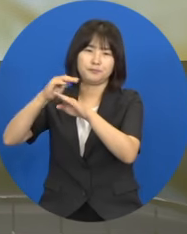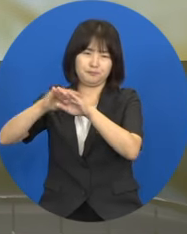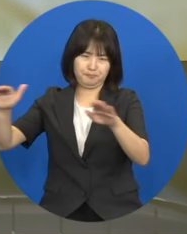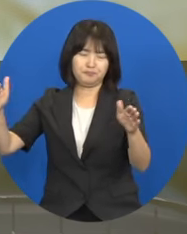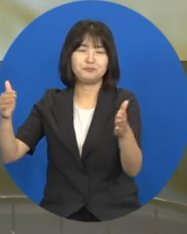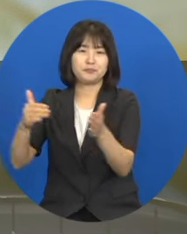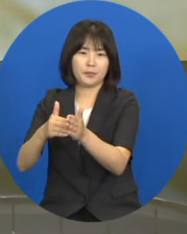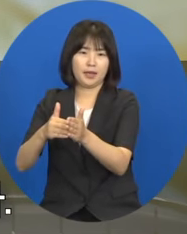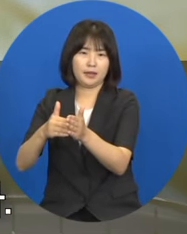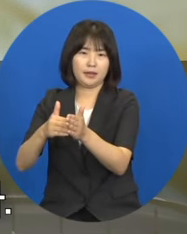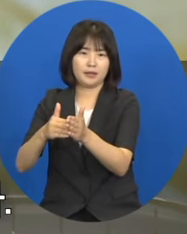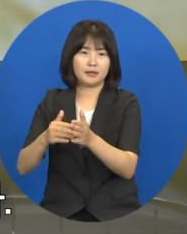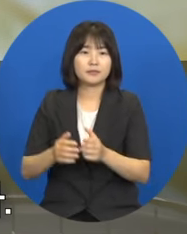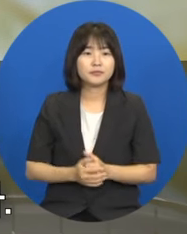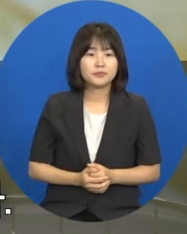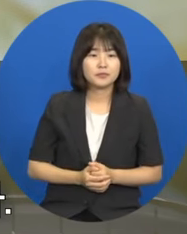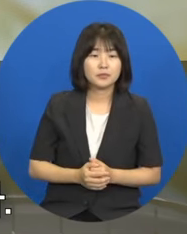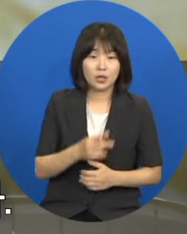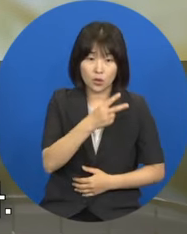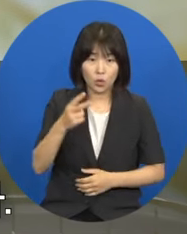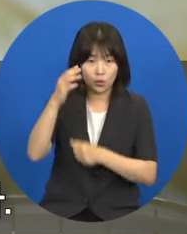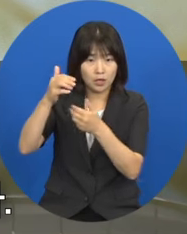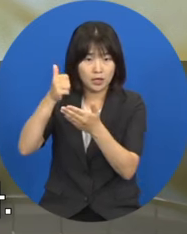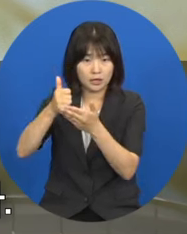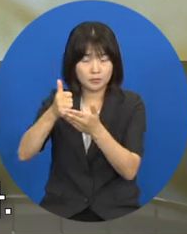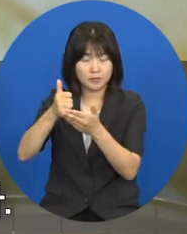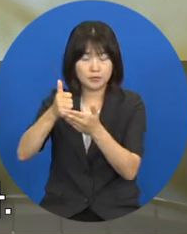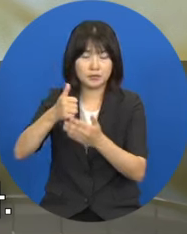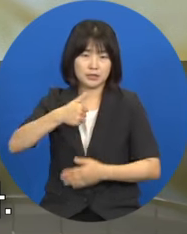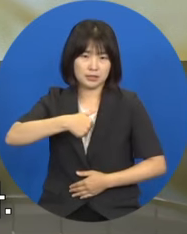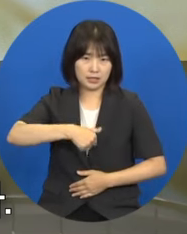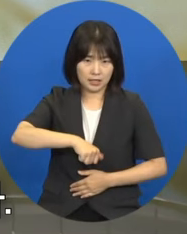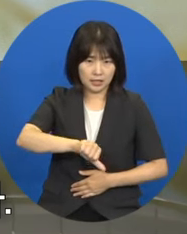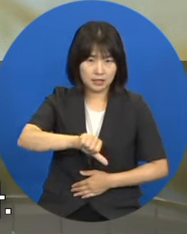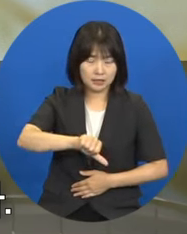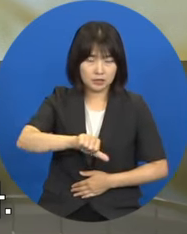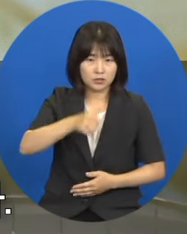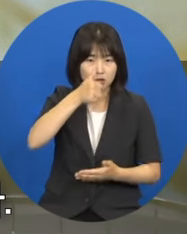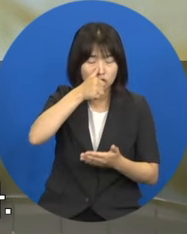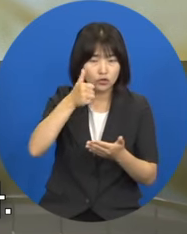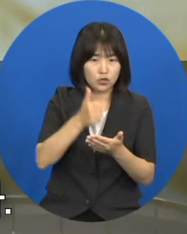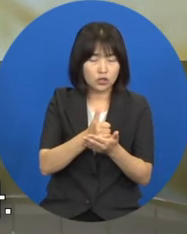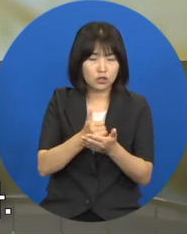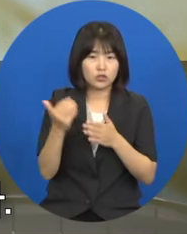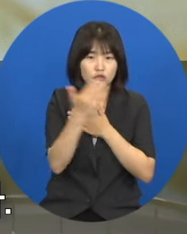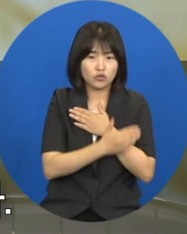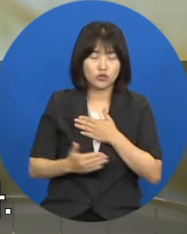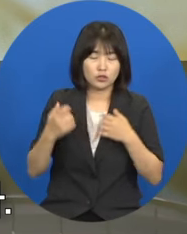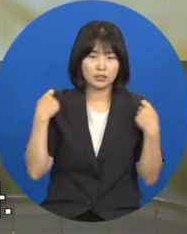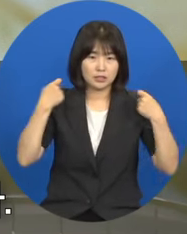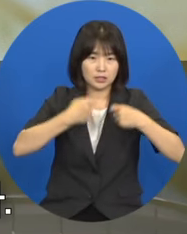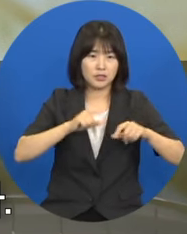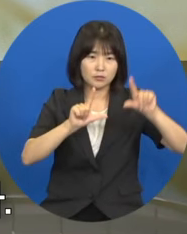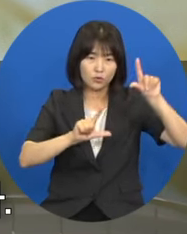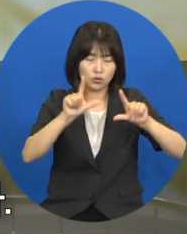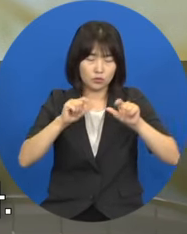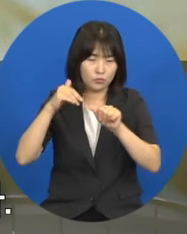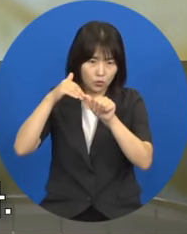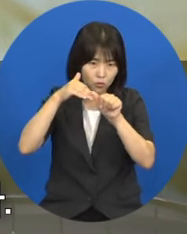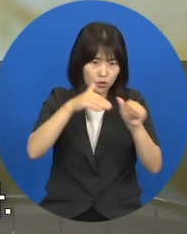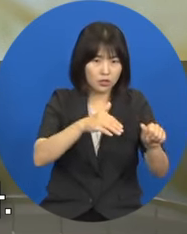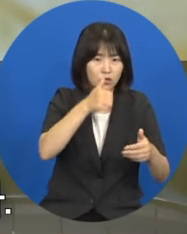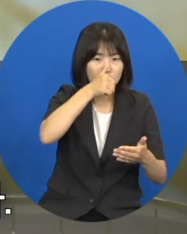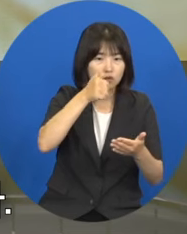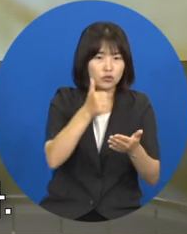하나님께서 해결하셨습니다. 곧 하나님께서는 자기의 아들을 죄된 육신을 지닌 모습으로